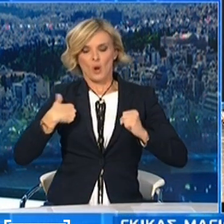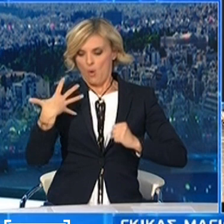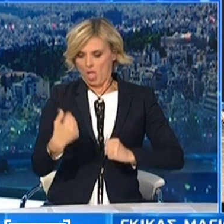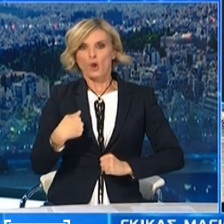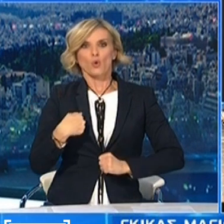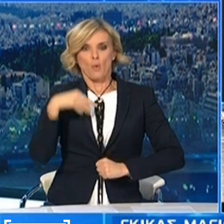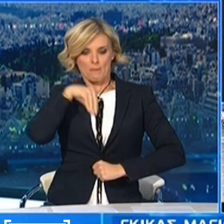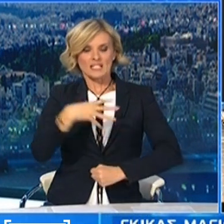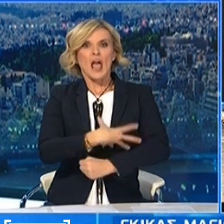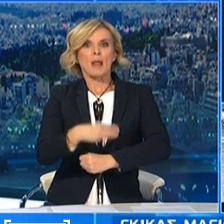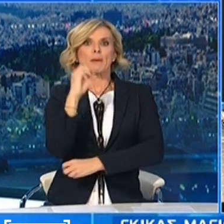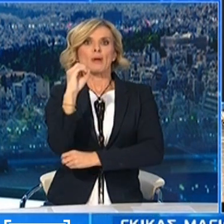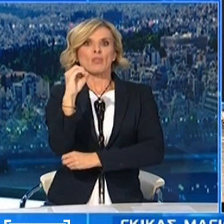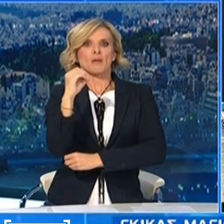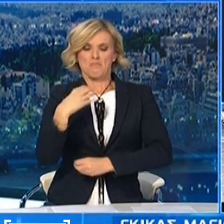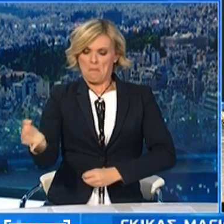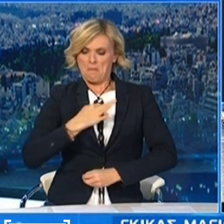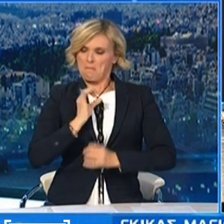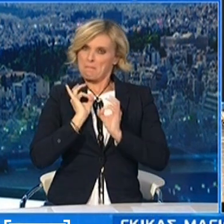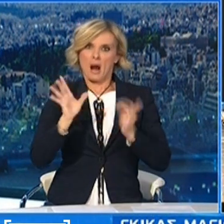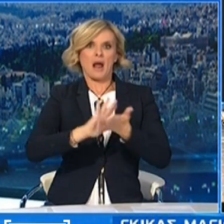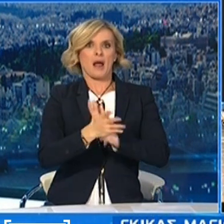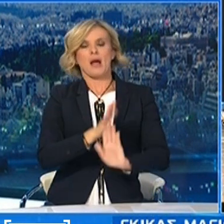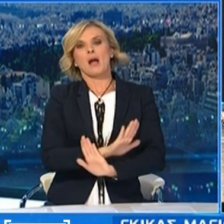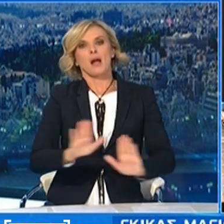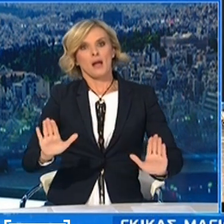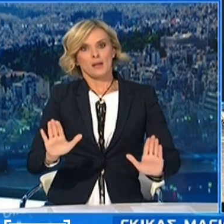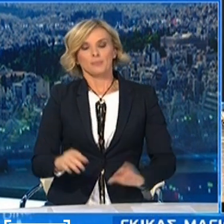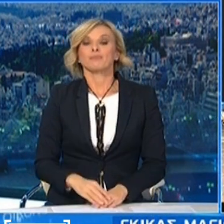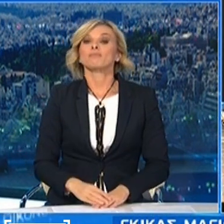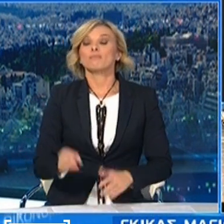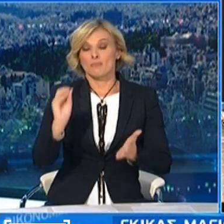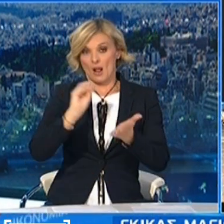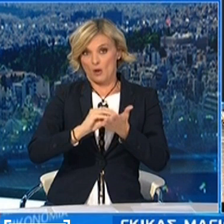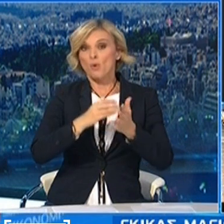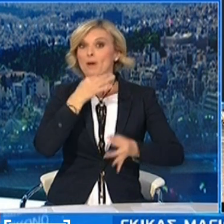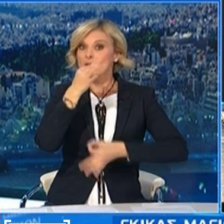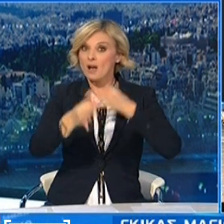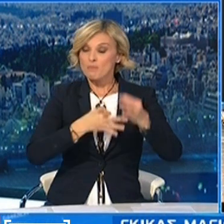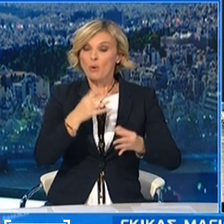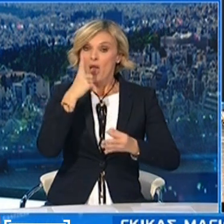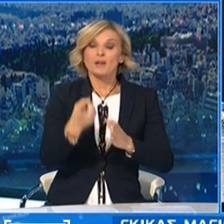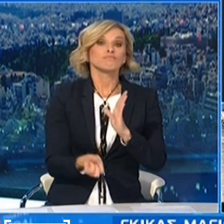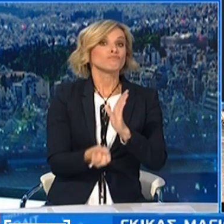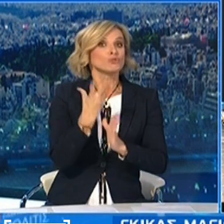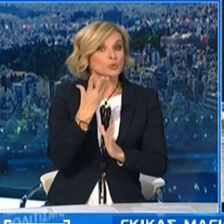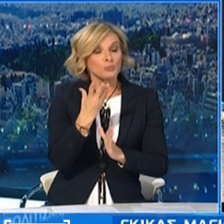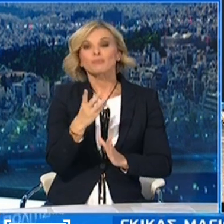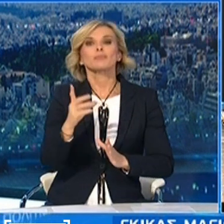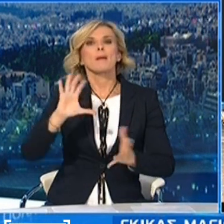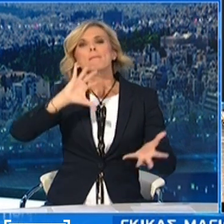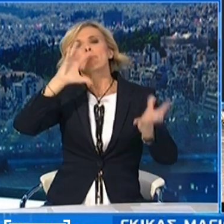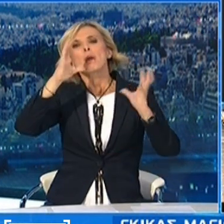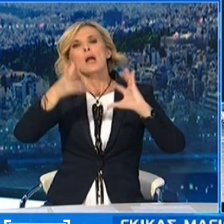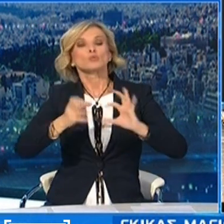κάνω μια ιδιαίτερη αναφορά στην επιλογή της Αθήνας ως την τοποθεσία εγκατάστασης των γραφείων του Παγκόσμιου Οργανισμού Υγείας για την ποιότητα υγείας